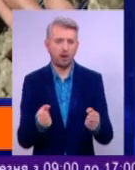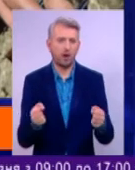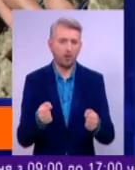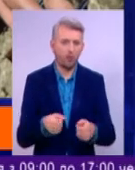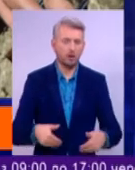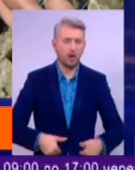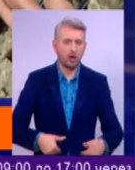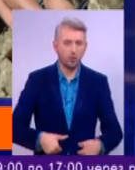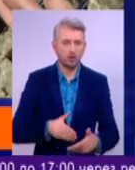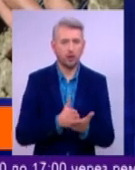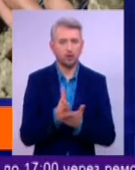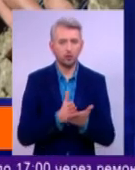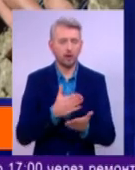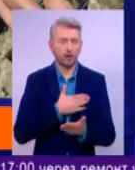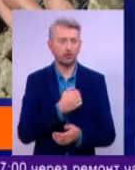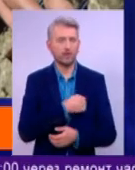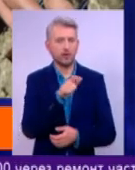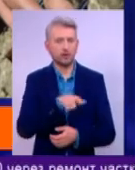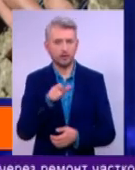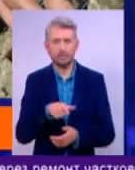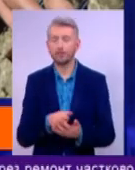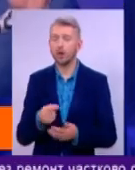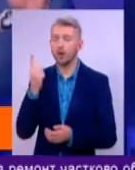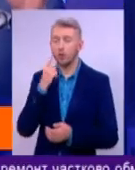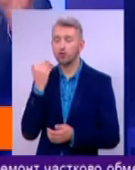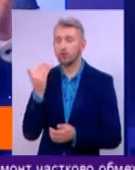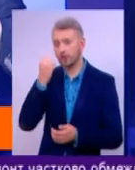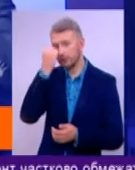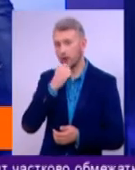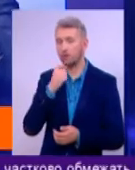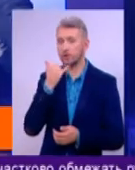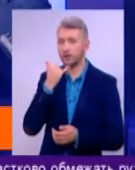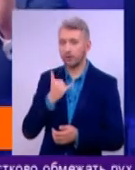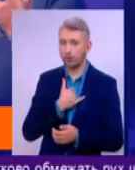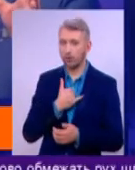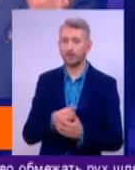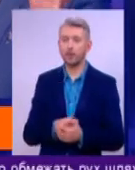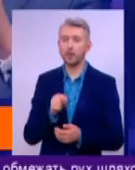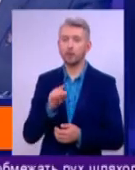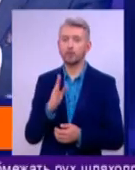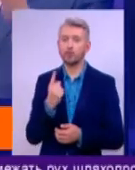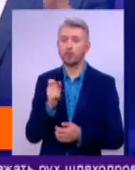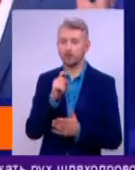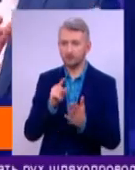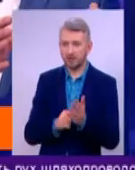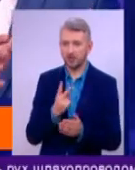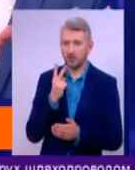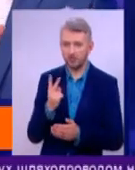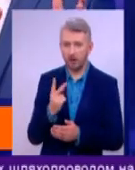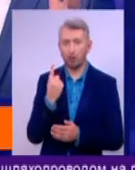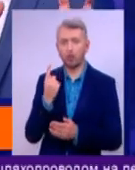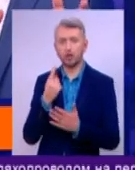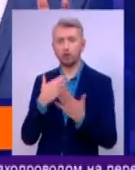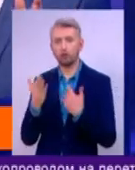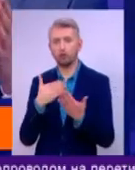голодные, служат наши солдаты. Почули вас, почули. Дякуємо за дзвінок. Ну, власне, тут в одному запитанні два. Одне